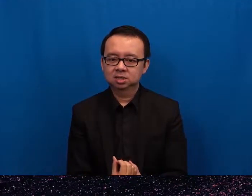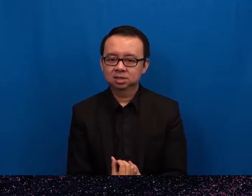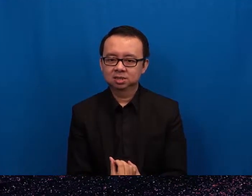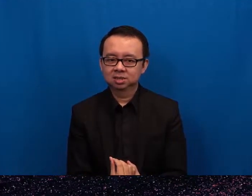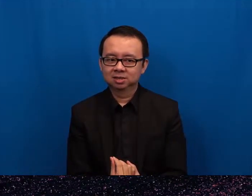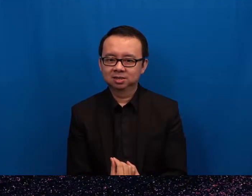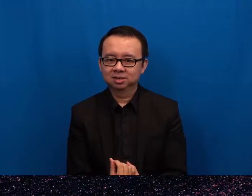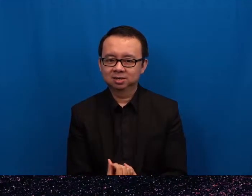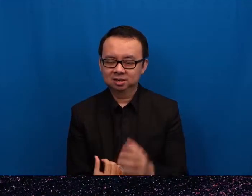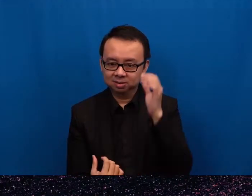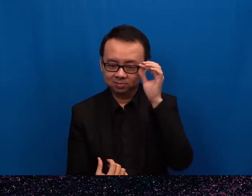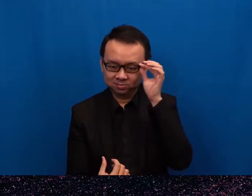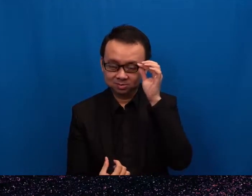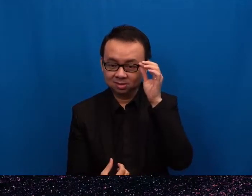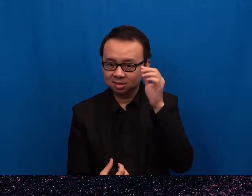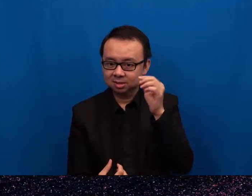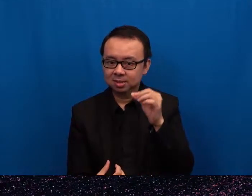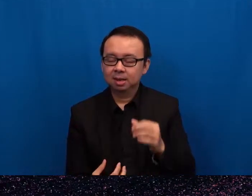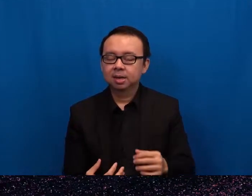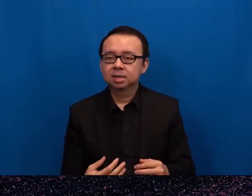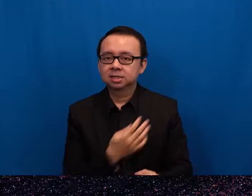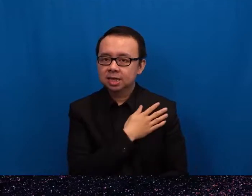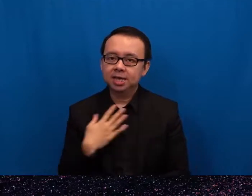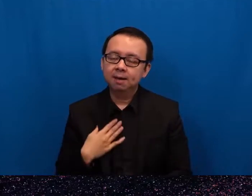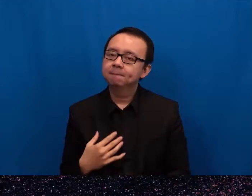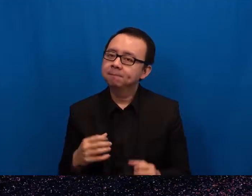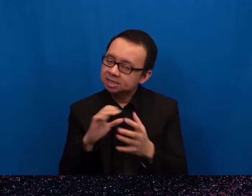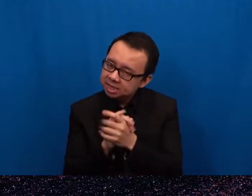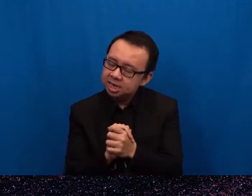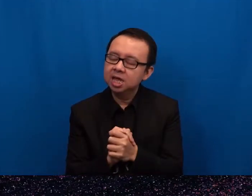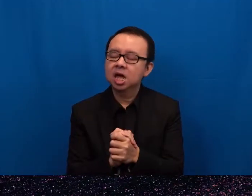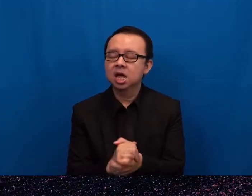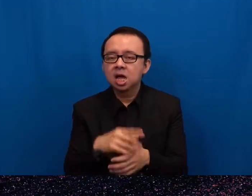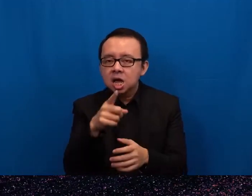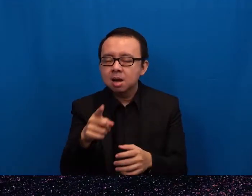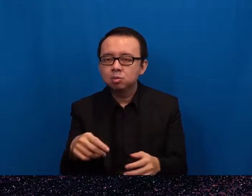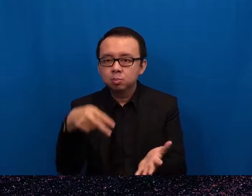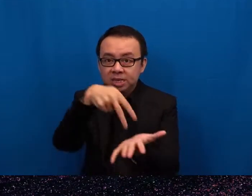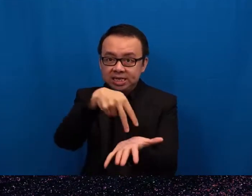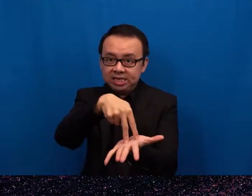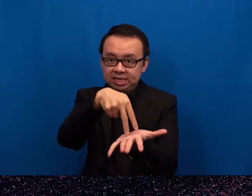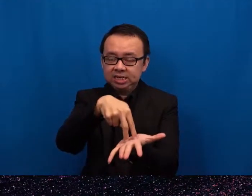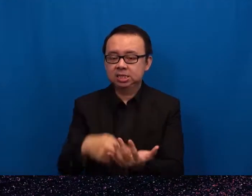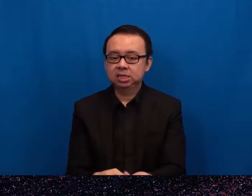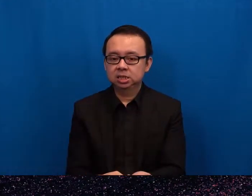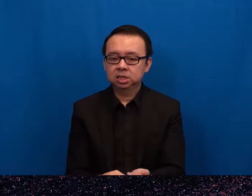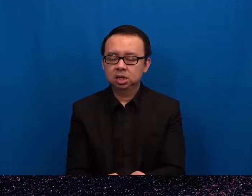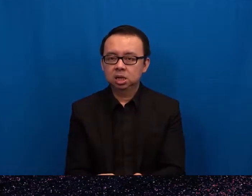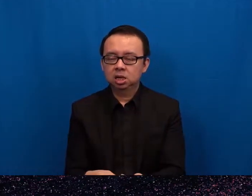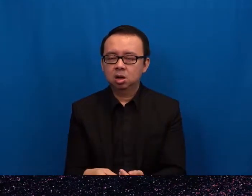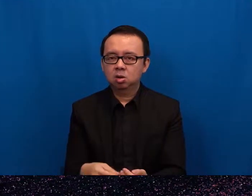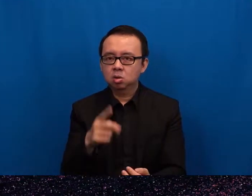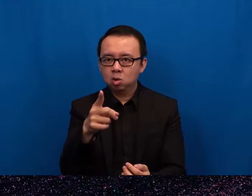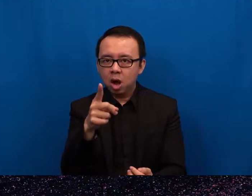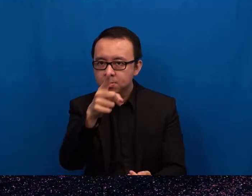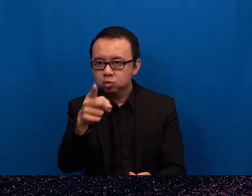Saya yakin semua kita sudah berada di atas kedua kakinya. Dan bahkan sekarang kalau ada yang tidak bisa berjalan pun aku perintahkan untuk berdiri di